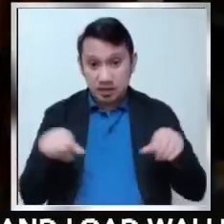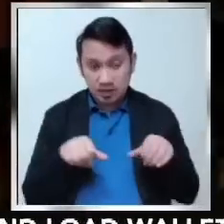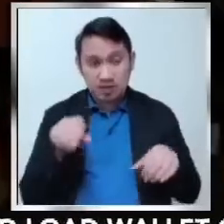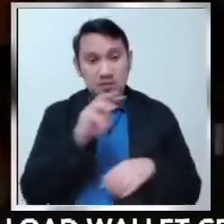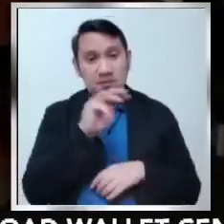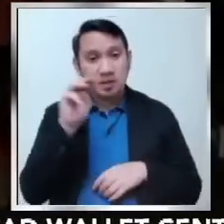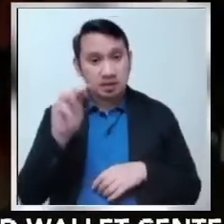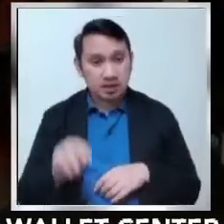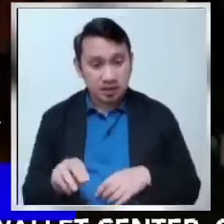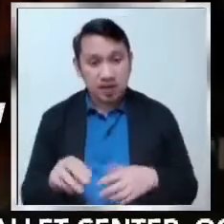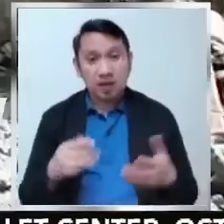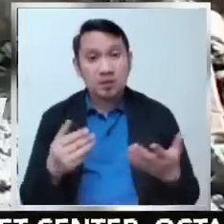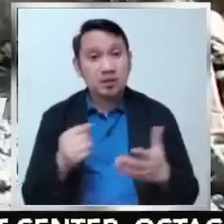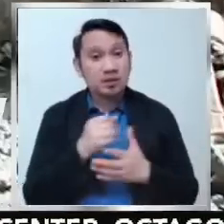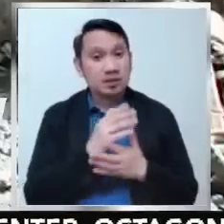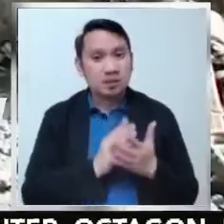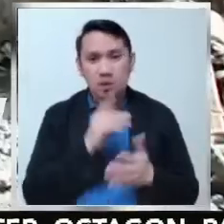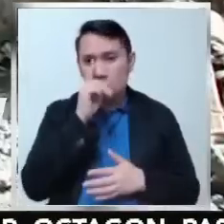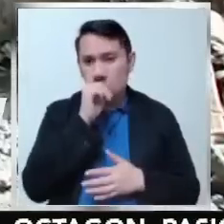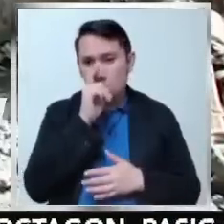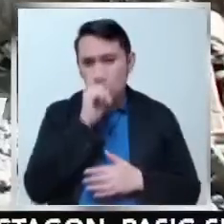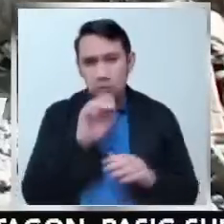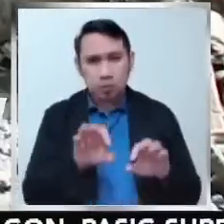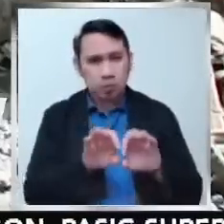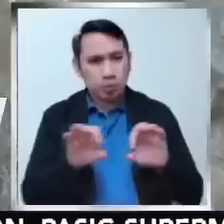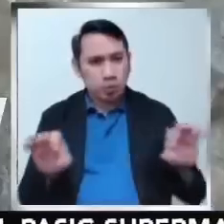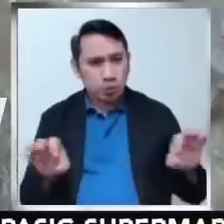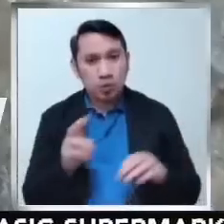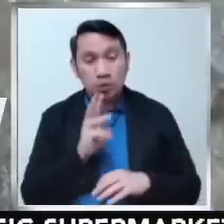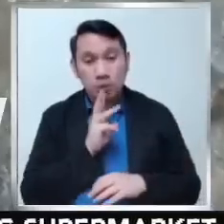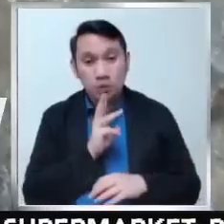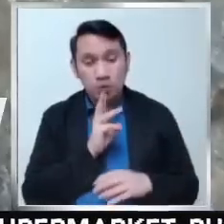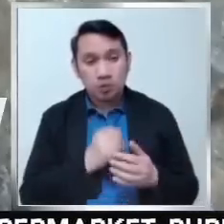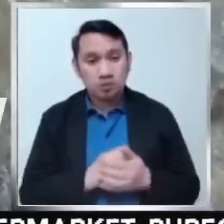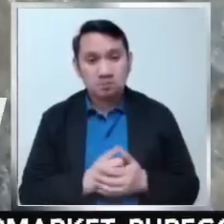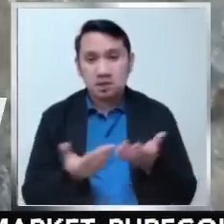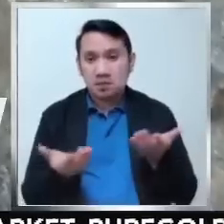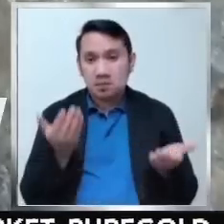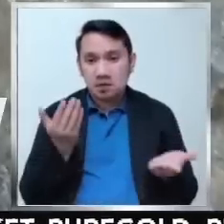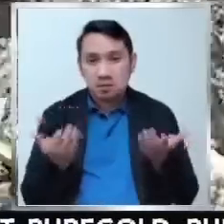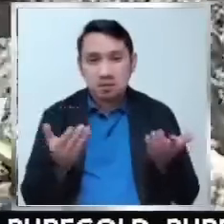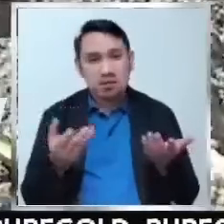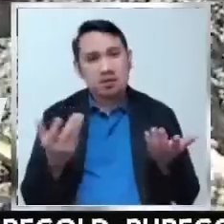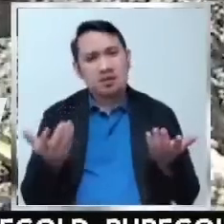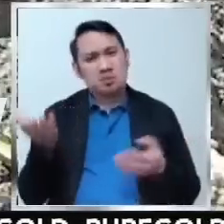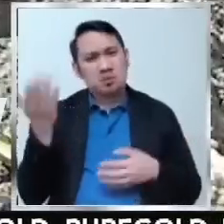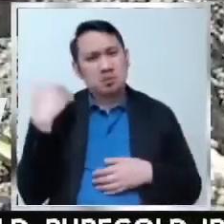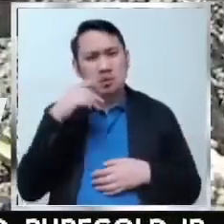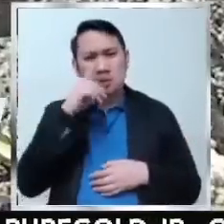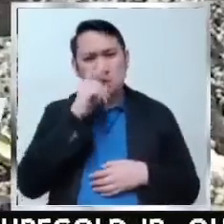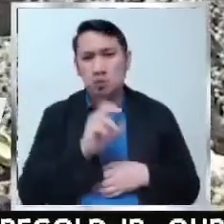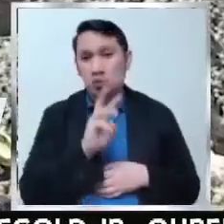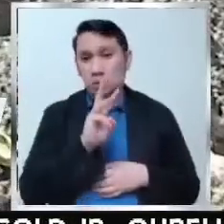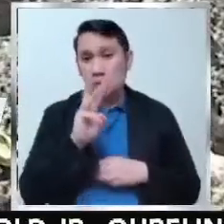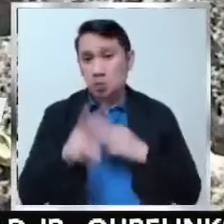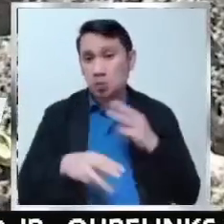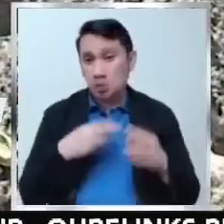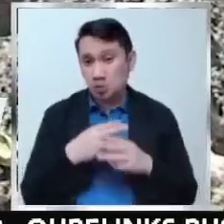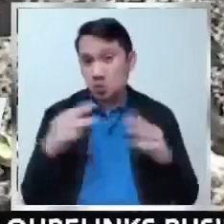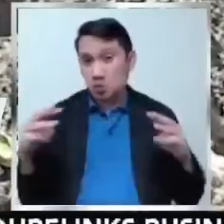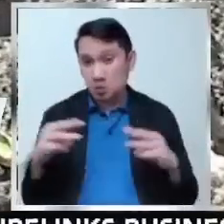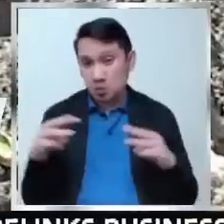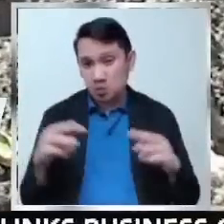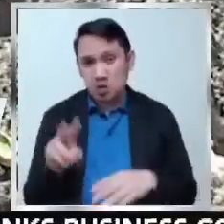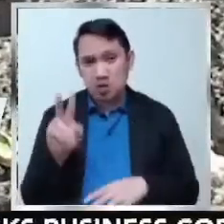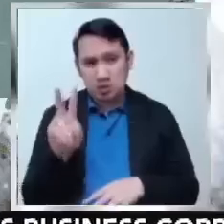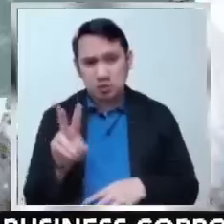ilan sa pinakalumang linya ng tubig natin. In fact, as old as siguro, World War II pa na ilatag yung iba. So, yun po yung pinanggagalingan, yung